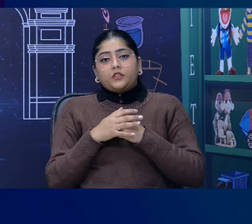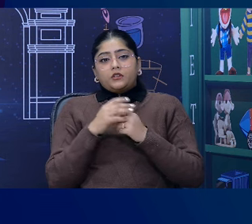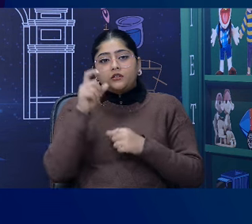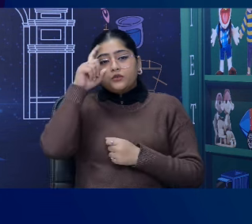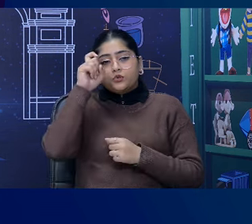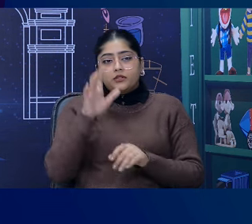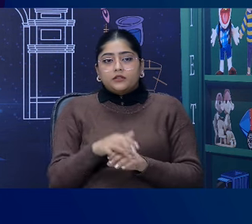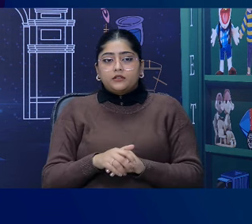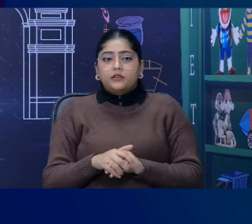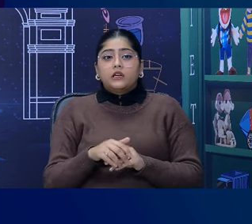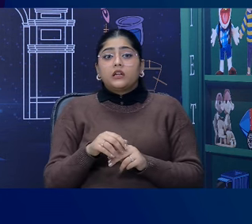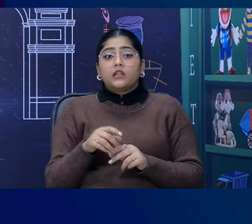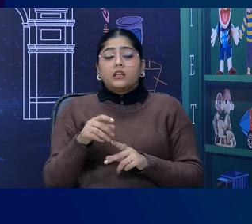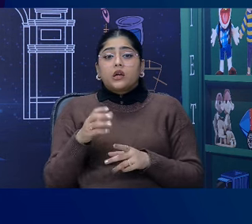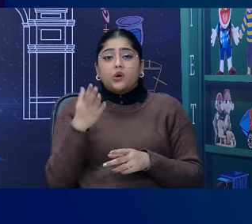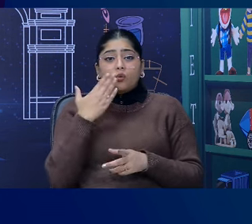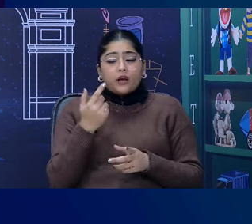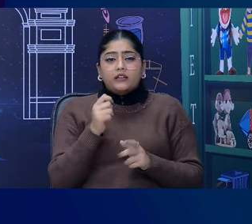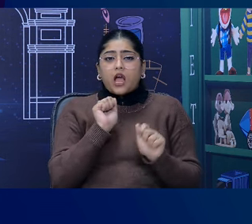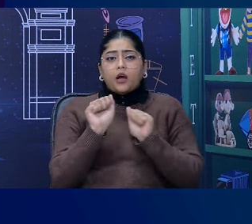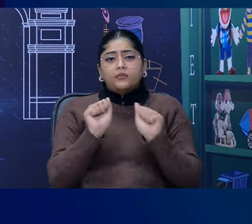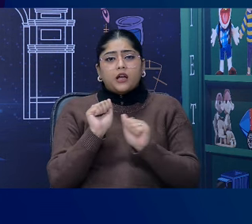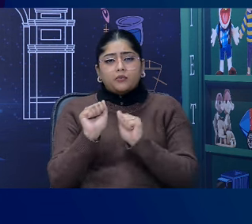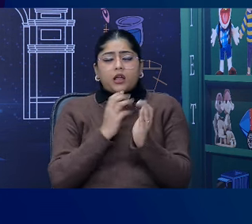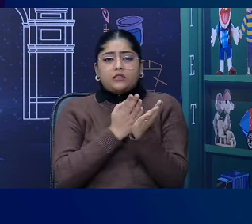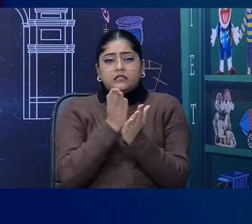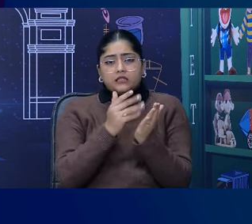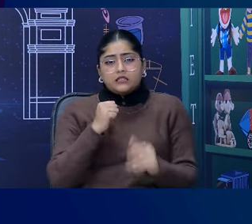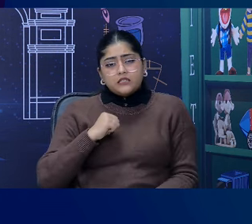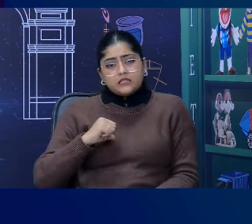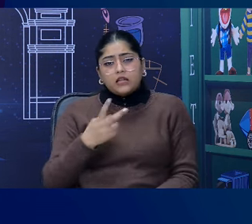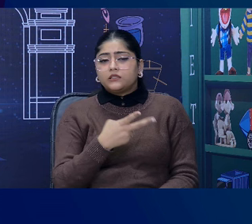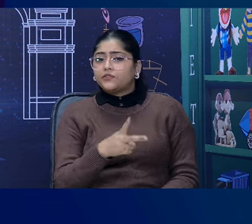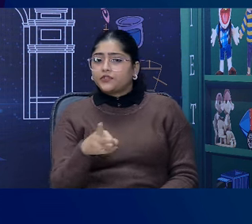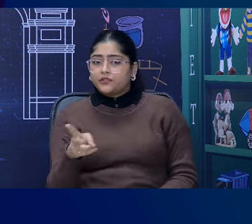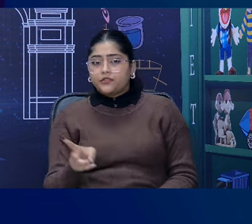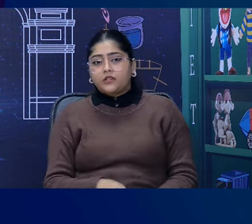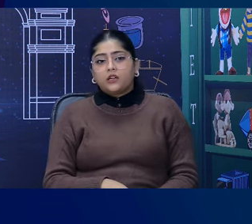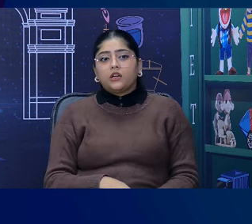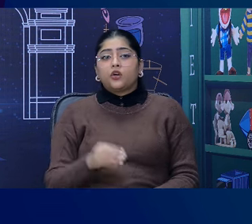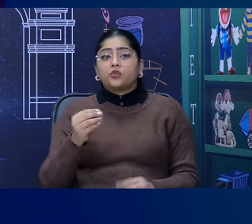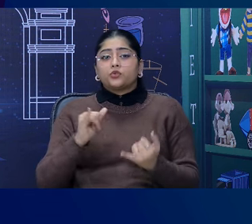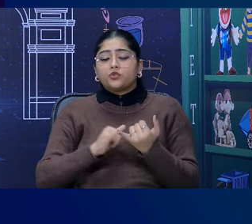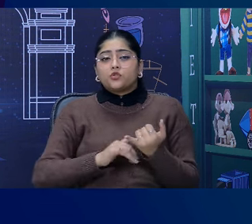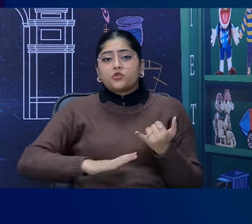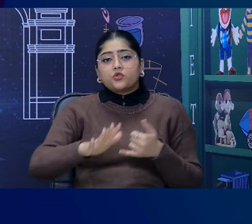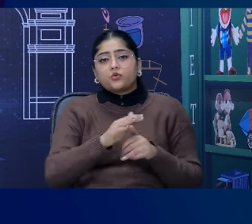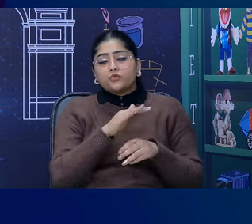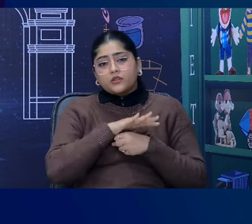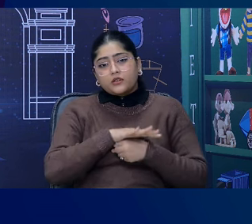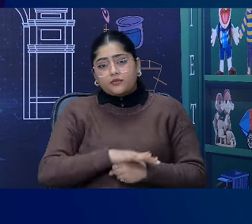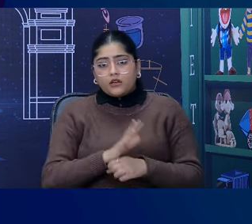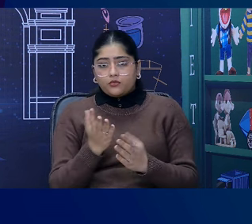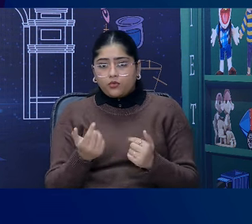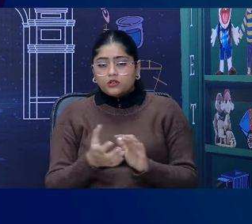प्रॉब्लम्स है हम सबका डील करने का तरीका अपना है जी कईयों का है सो सोशल प्र प्रेशर्स भी हैं हमारा फैमिली बैकग्राउंड कैसा